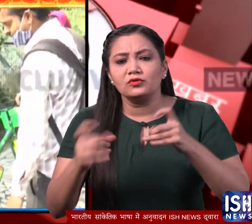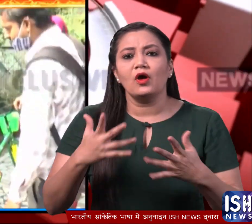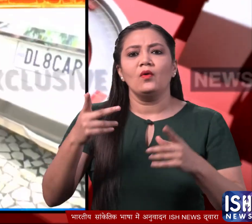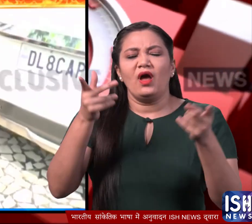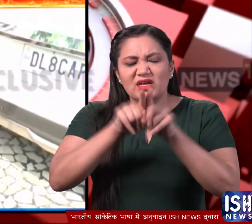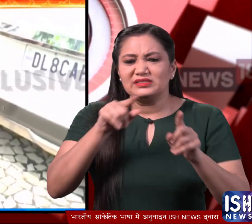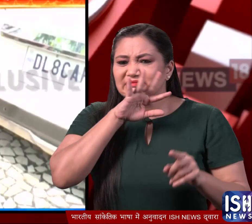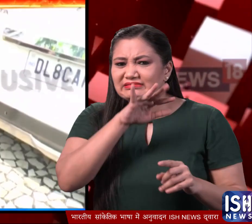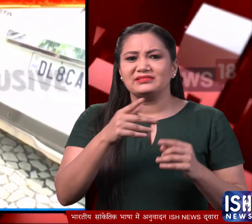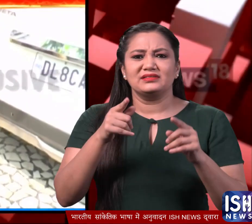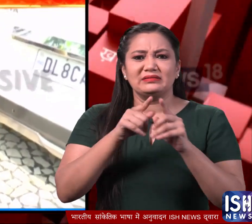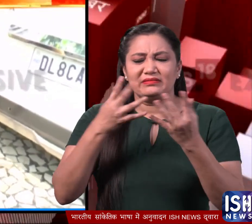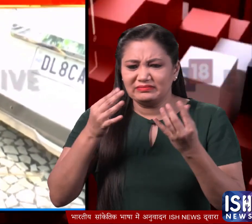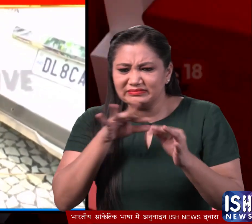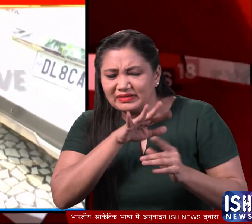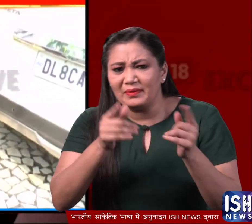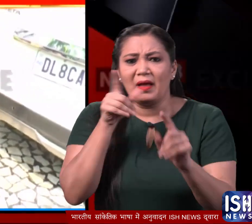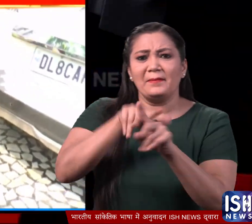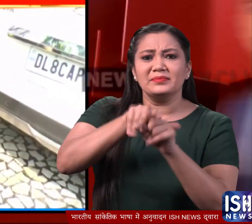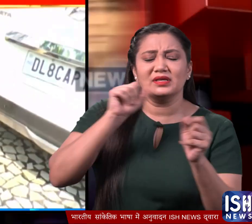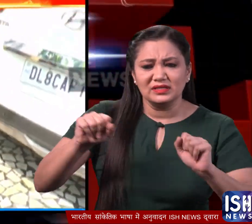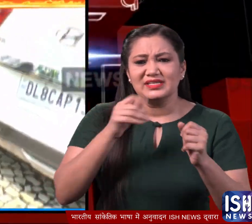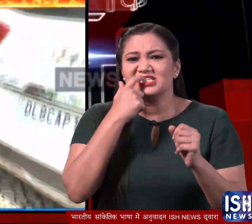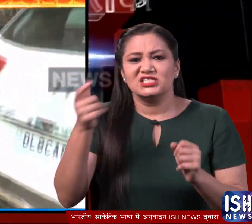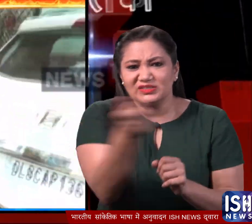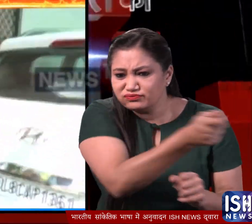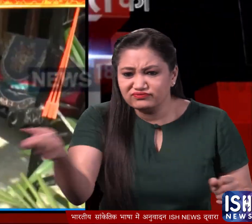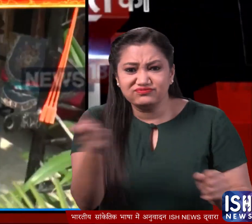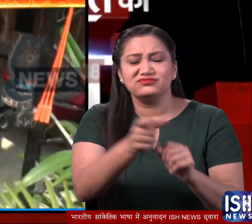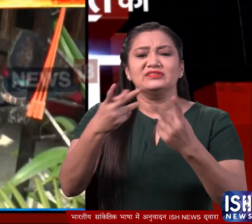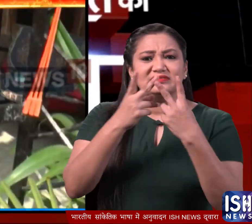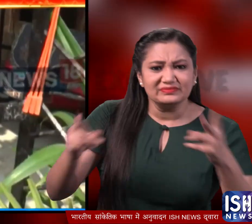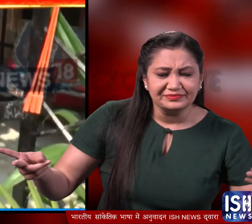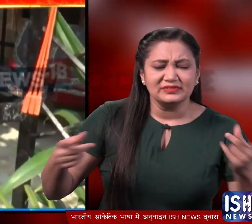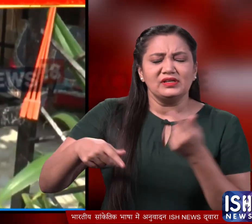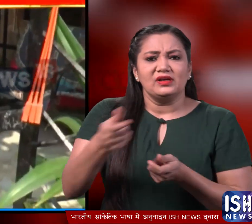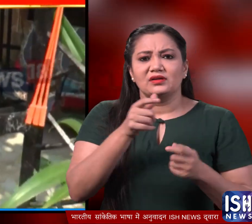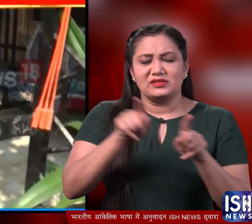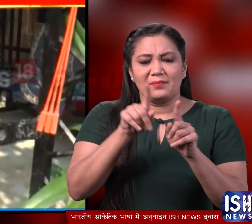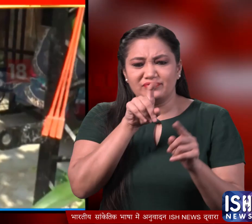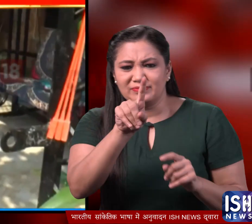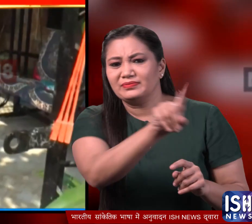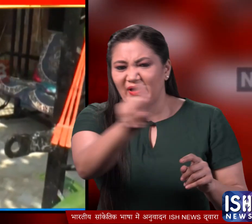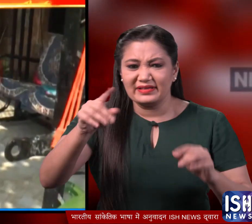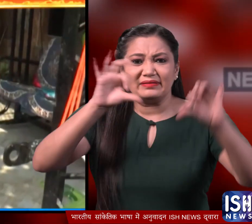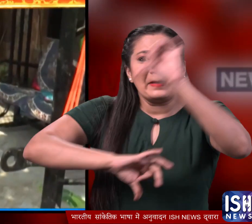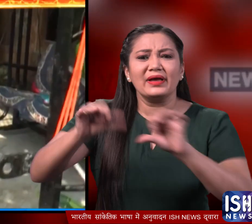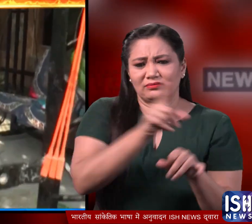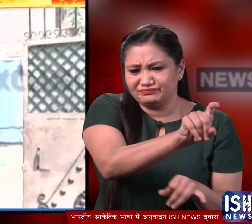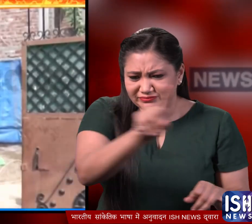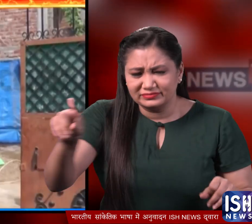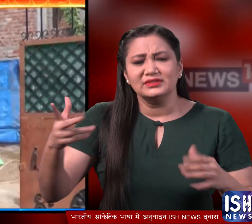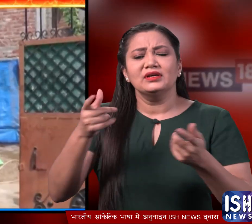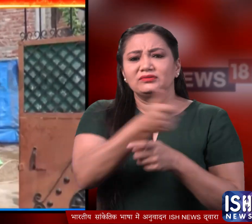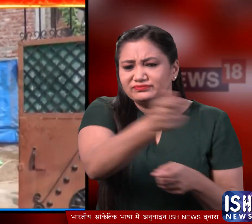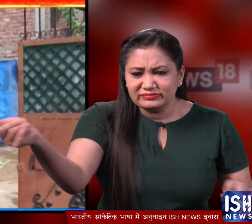روکنے کے لیے لگاتار دعویٰ کا چھڑکاو کیا گیا نگر نگم کی ایک ٹیم لوگوں کے گھروں اور اس کے آسپاس کے علاقوں میں سپریے کے ذریعے دعویٰ چھڑکتی نظر